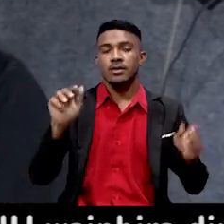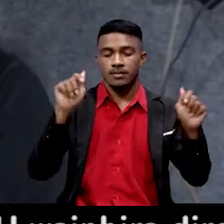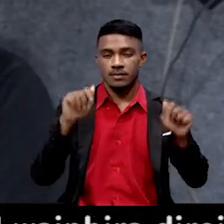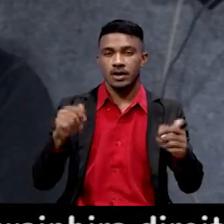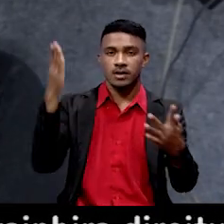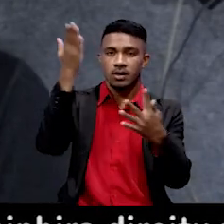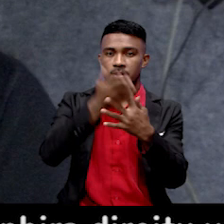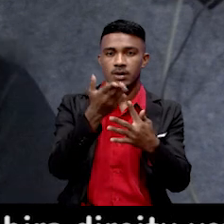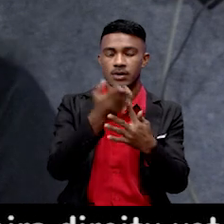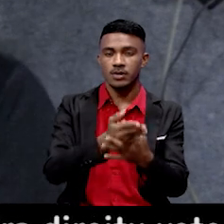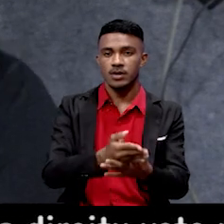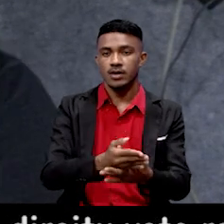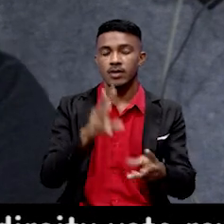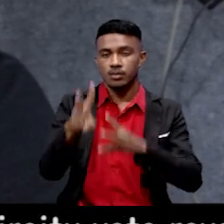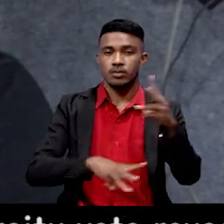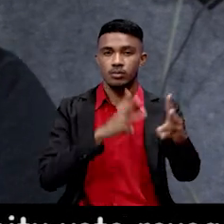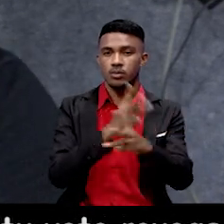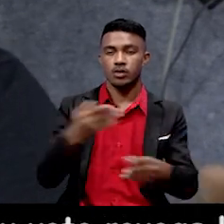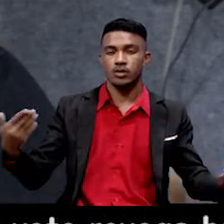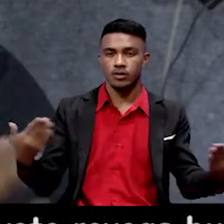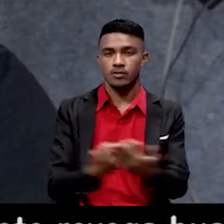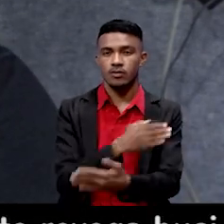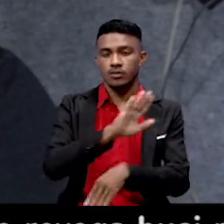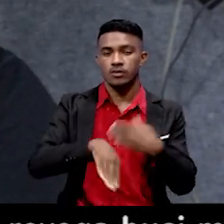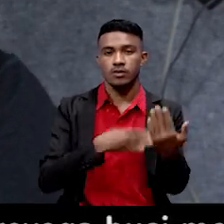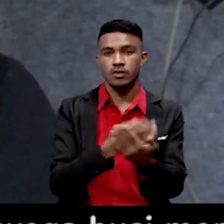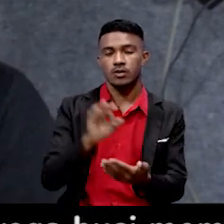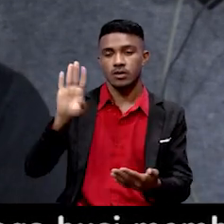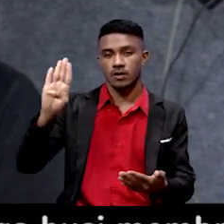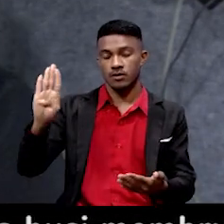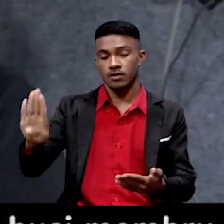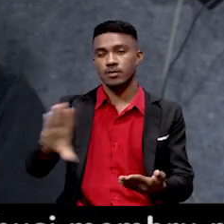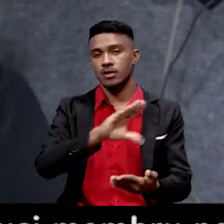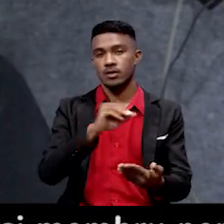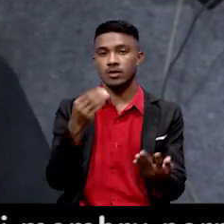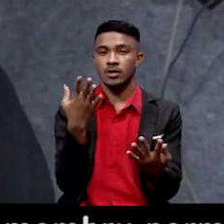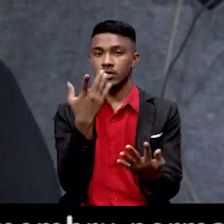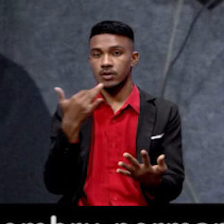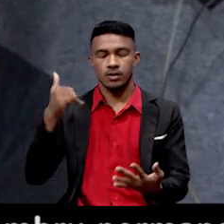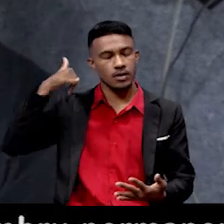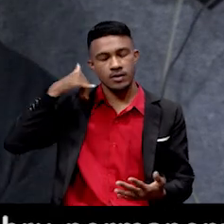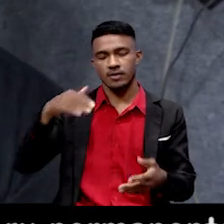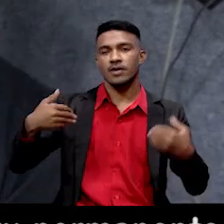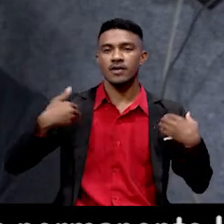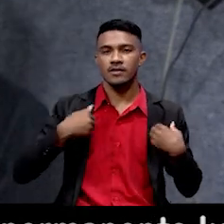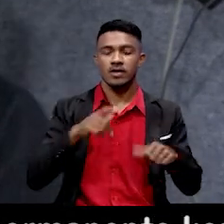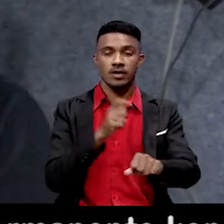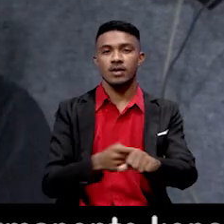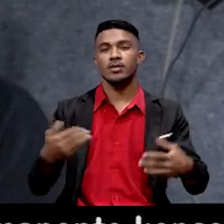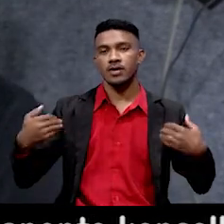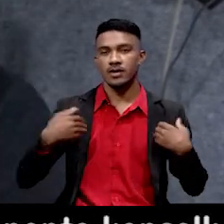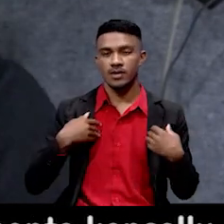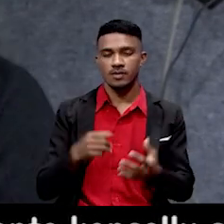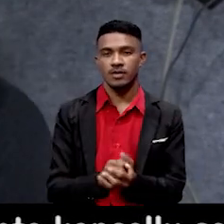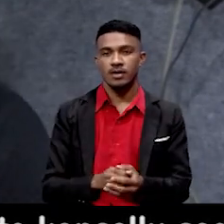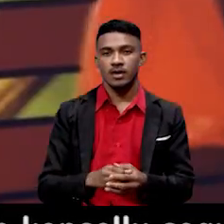ia buat yang mundur modern, buat tu agora instant, android mai, plak. Hari apa berbeza tempur? Lalu signifikan dia